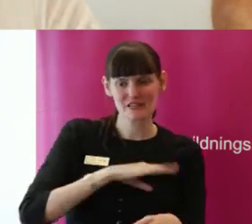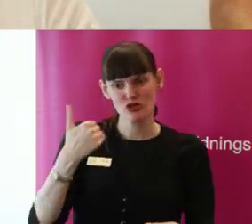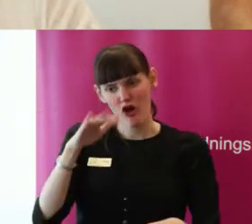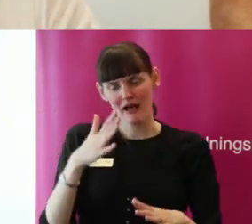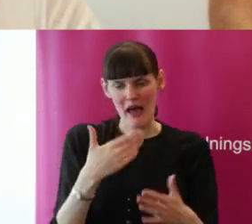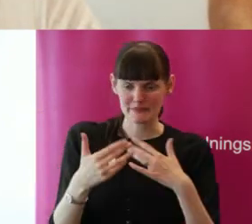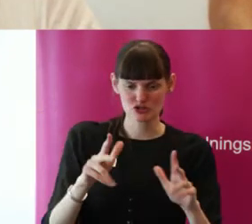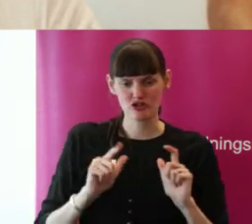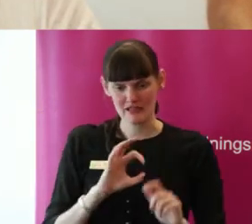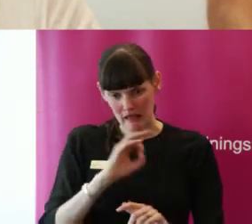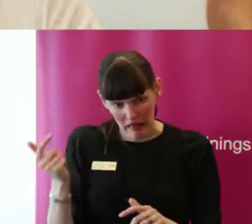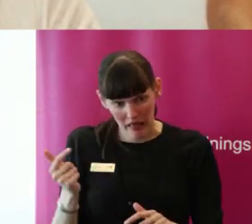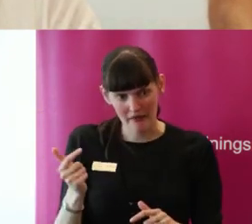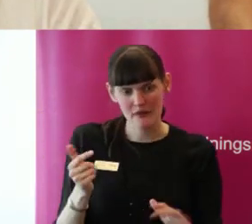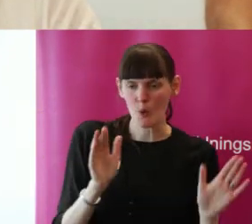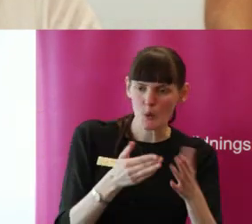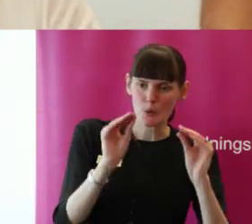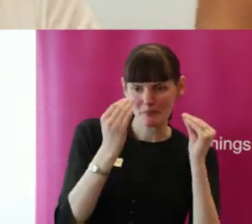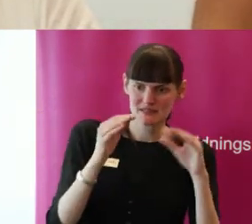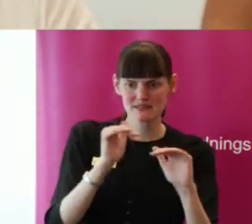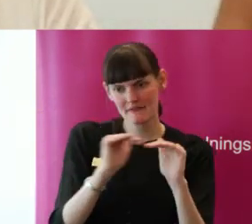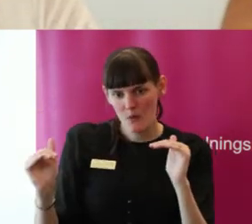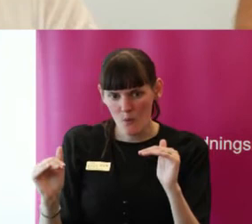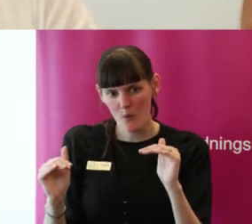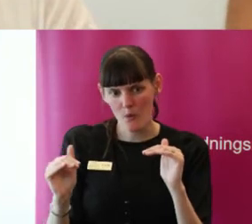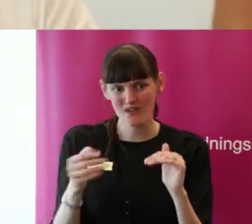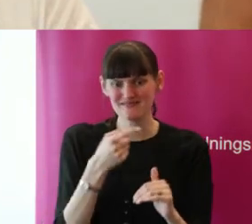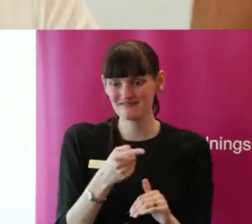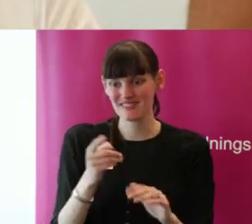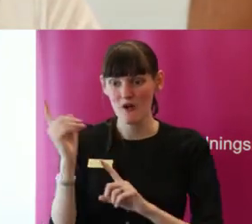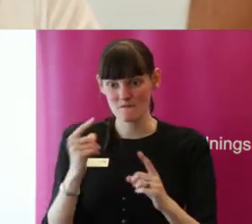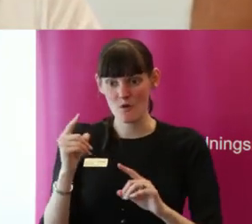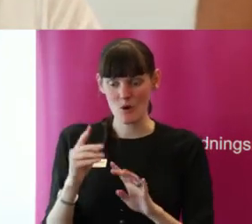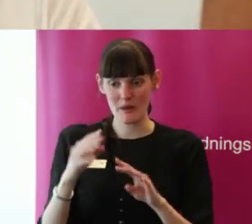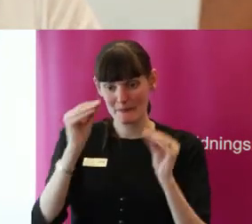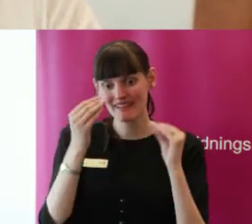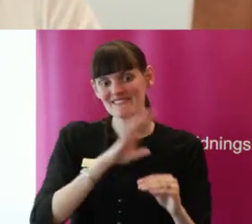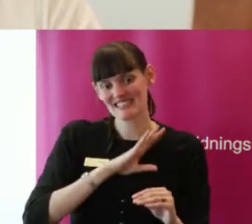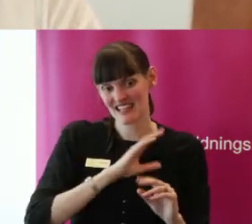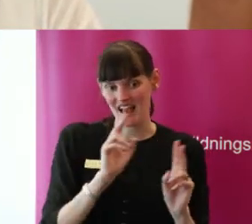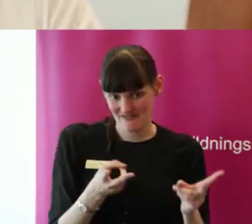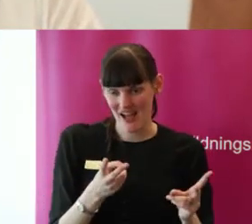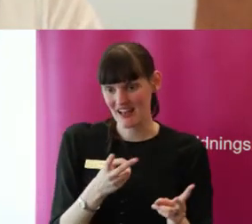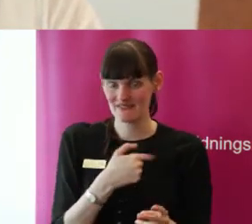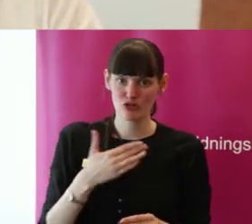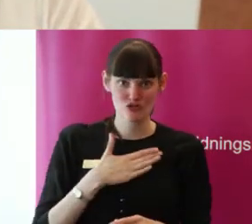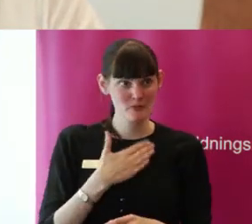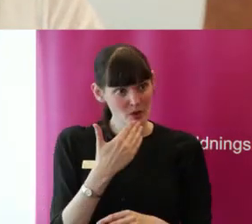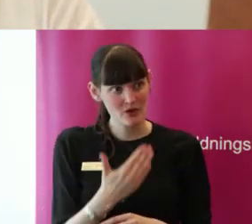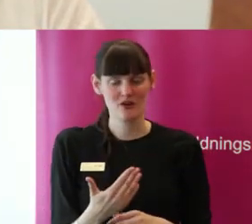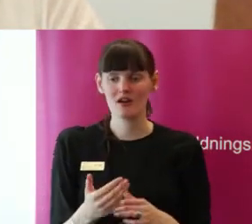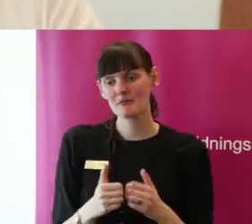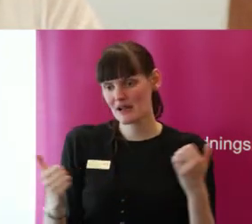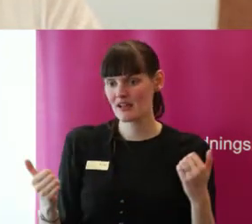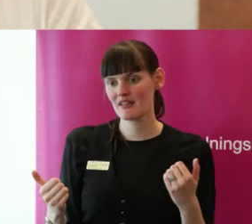formell utbildningsnivå och så vidare, där finns i alla fall folkbildningens institutioner, och det får vi kännas tryggt i sammanhanget. Men